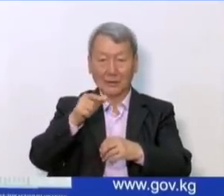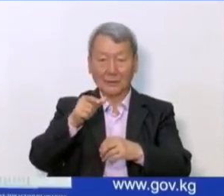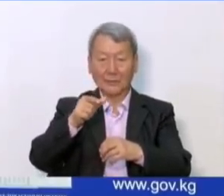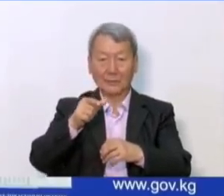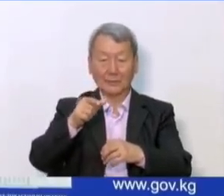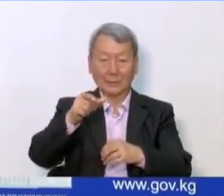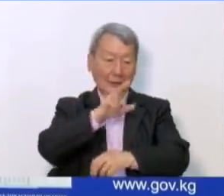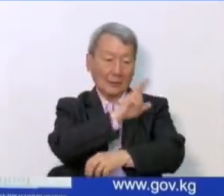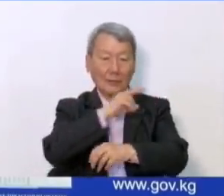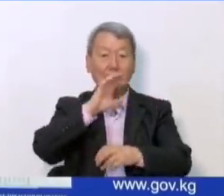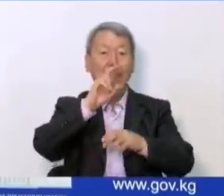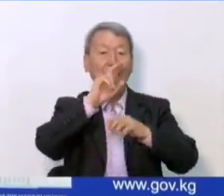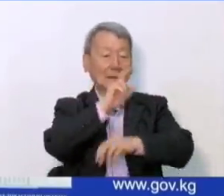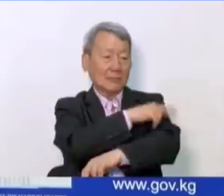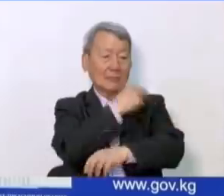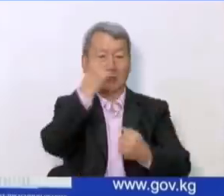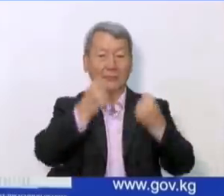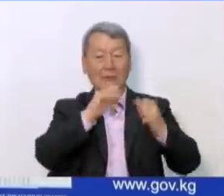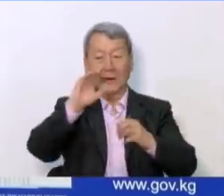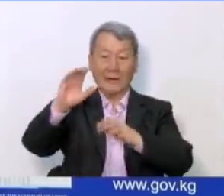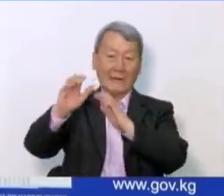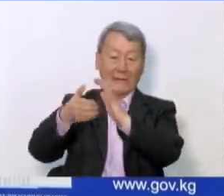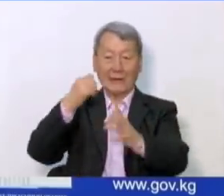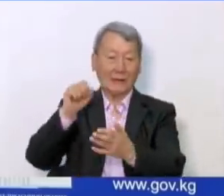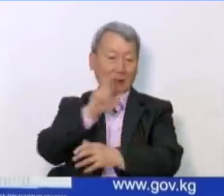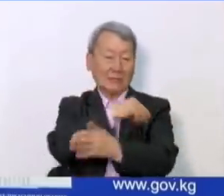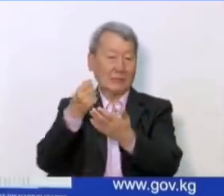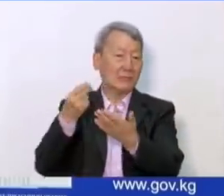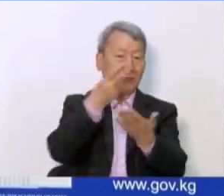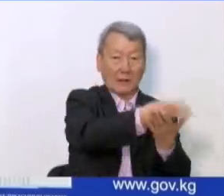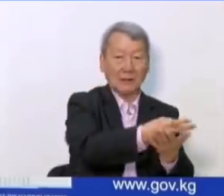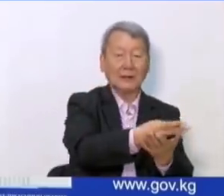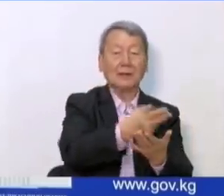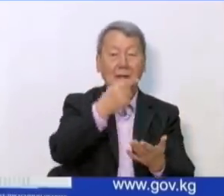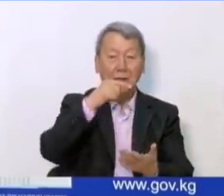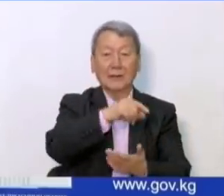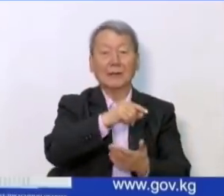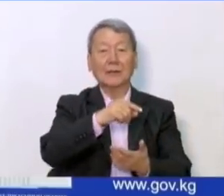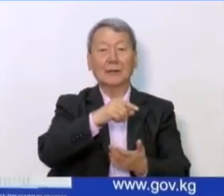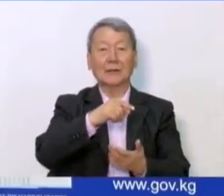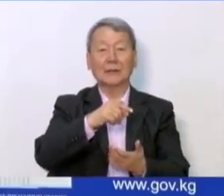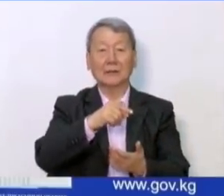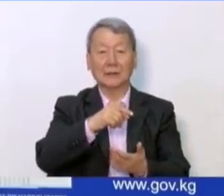жанагы скорыйды чакырып келип туруп, бул больницага жаткызылган. Ошол эле учурда ошол